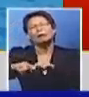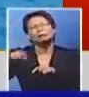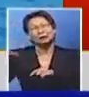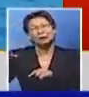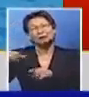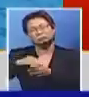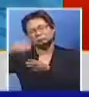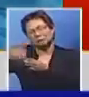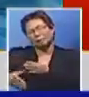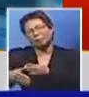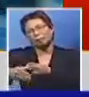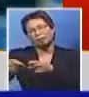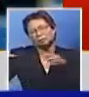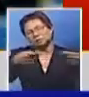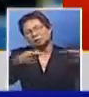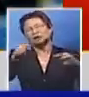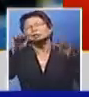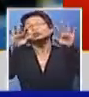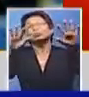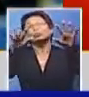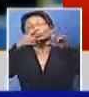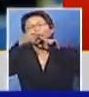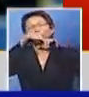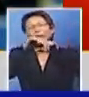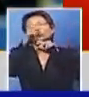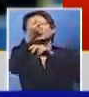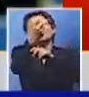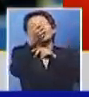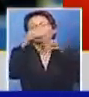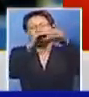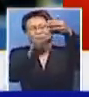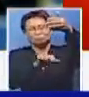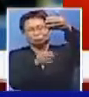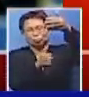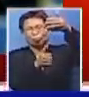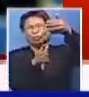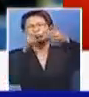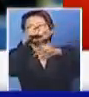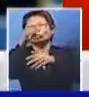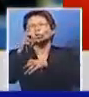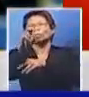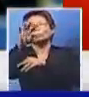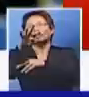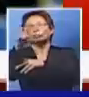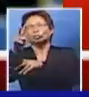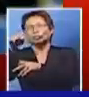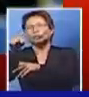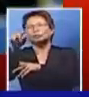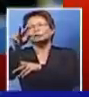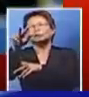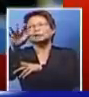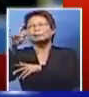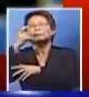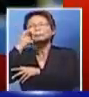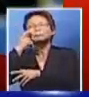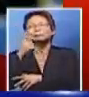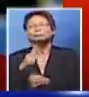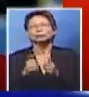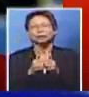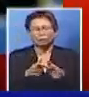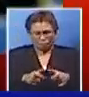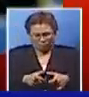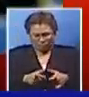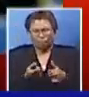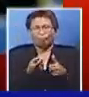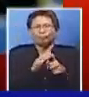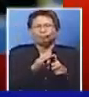Dabitah menamatkan saingan ke-10 daripada 12 penerjun mencatat 292.35 mata. Pingat emas acara